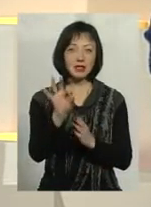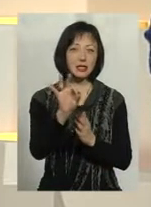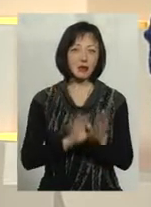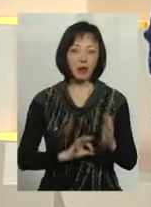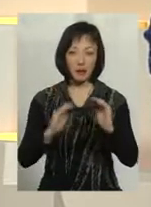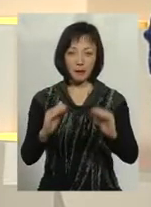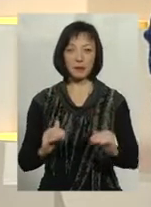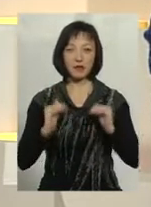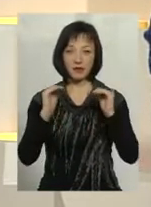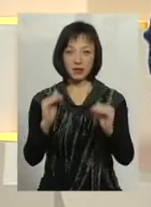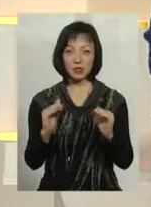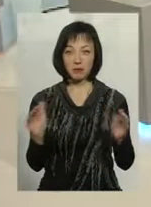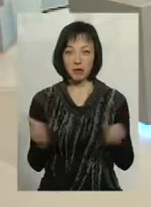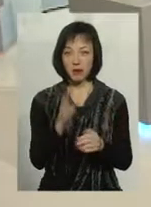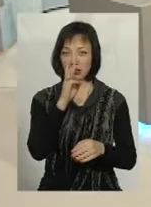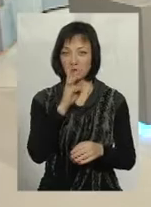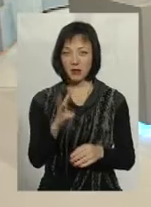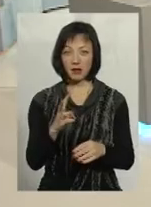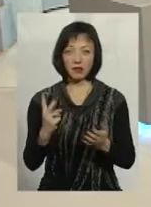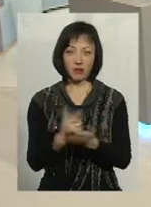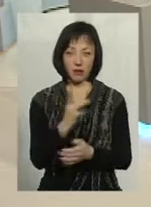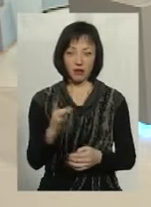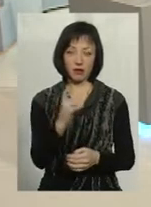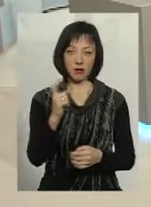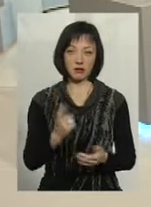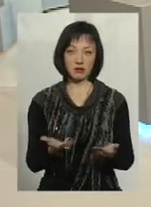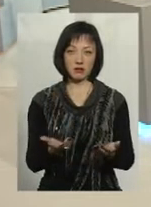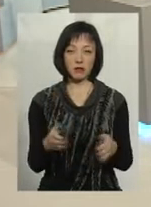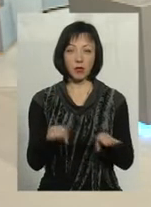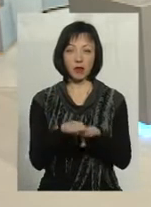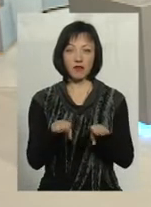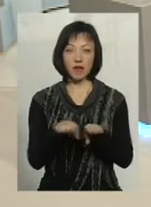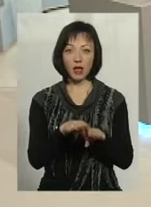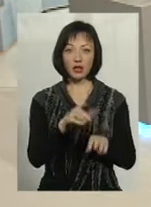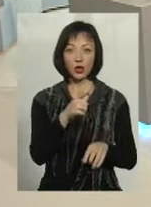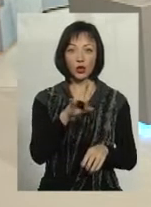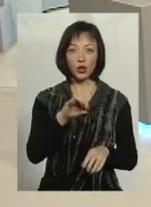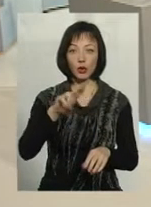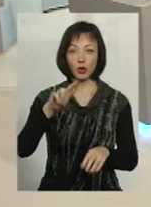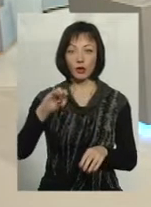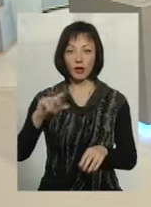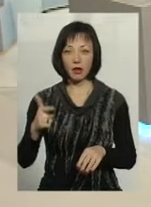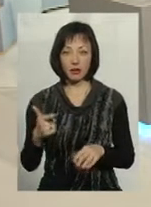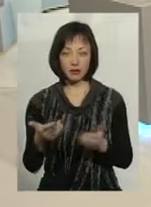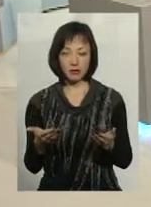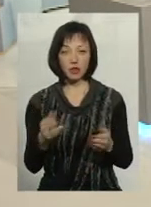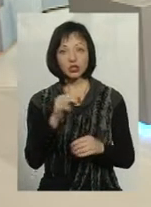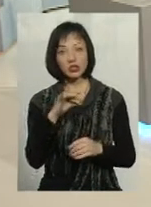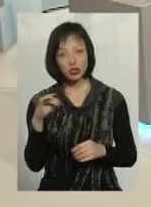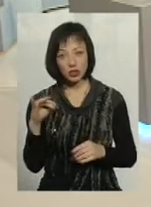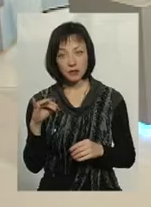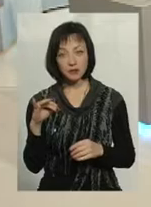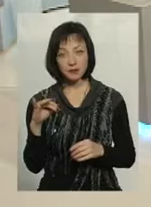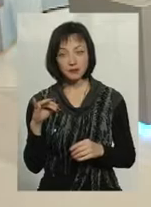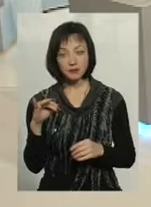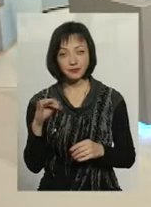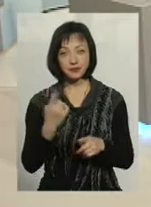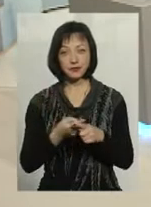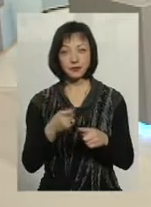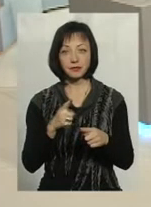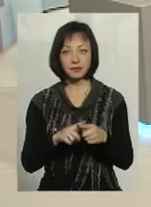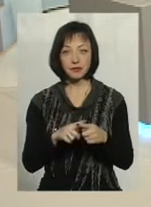при розрахунку оренди земельної ділянки використовується коефіцієнт, який, наприклад, для виробництва має одиничку, а для комерції, тобто